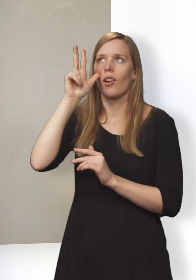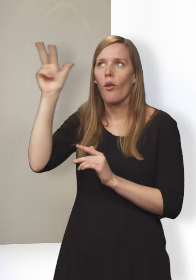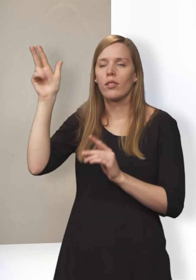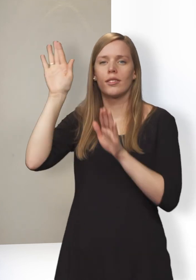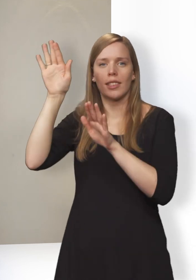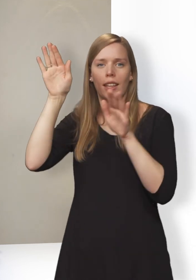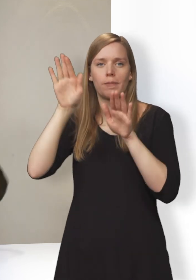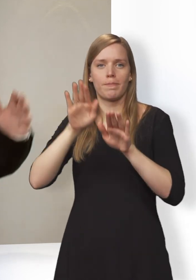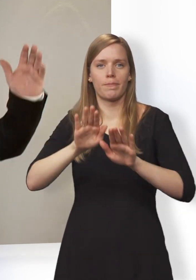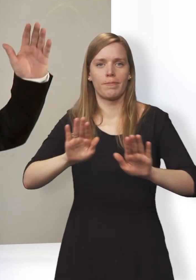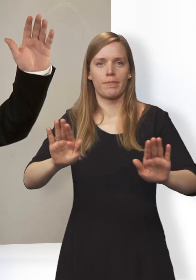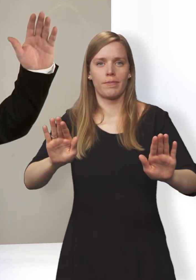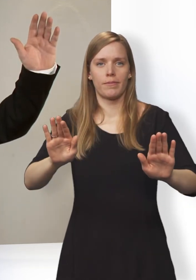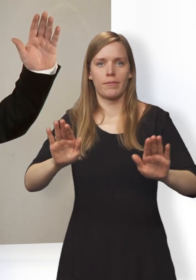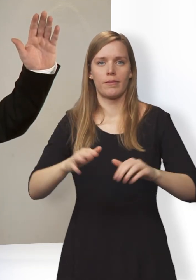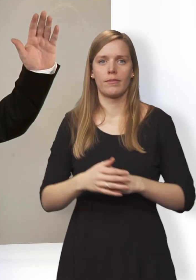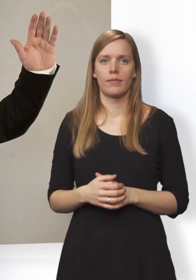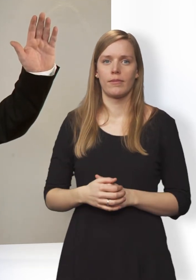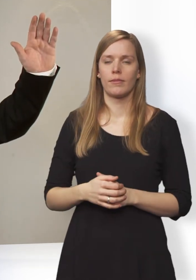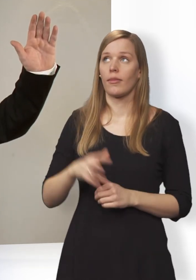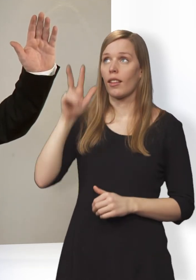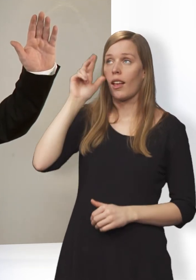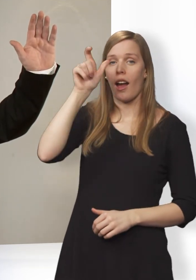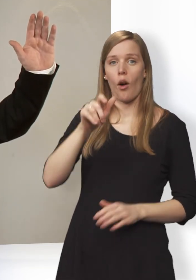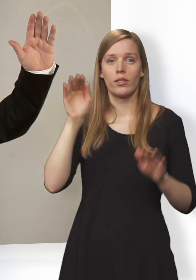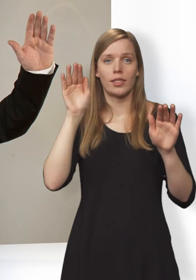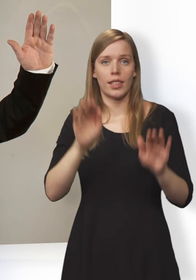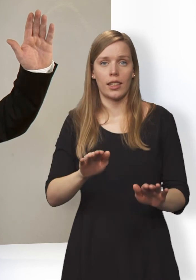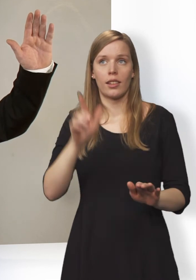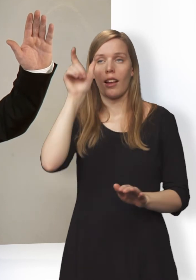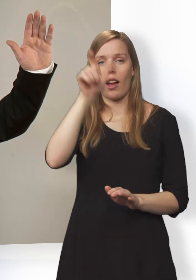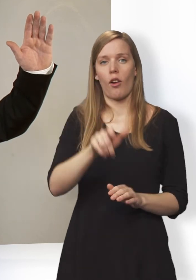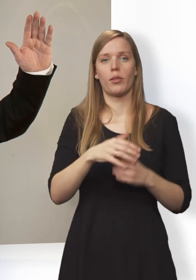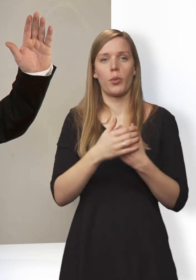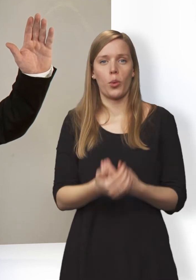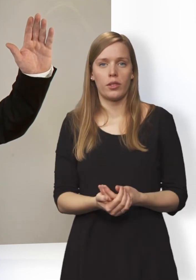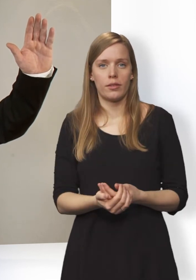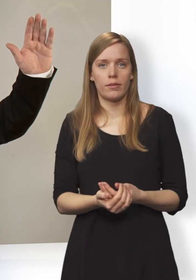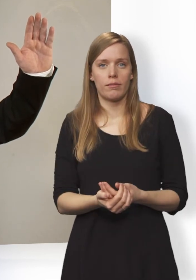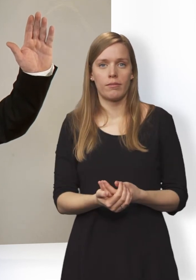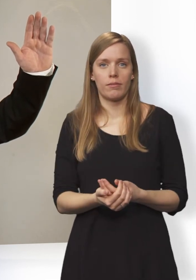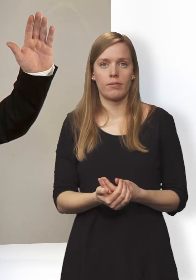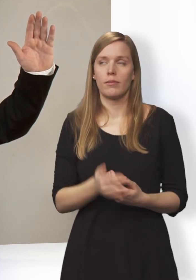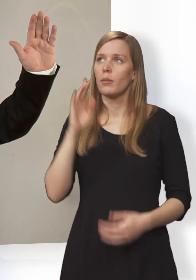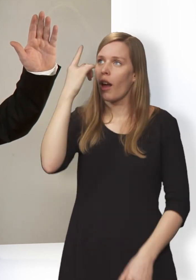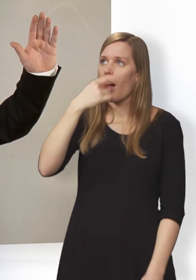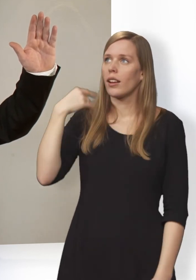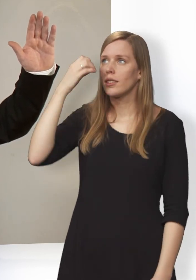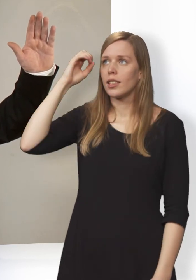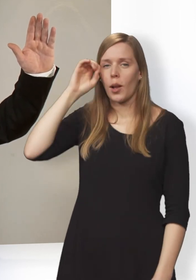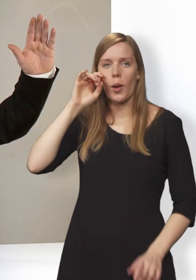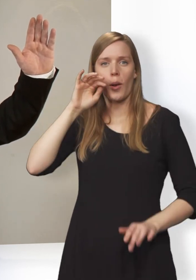gottes da herr segne dich und behüte dich der herr lasse leuchten sein angesicht über dir